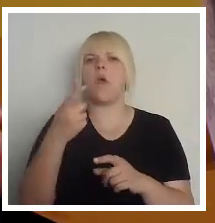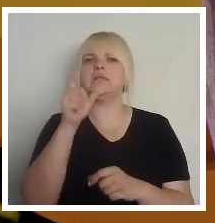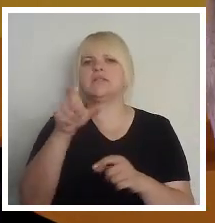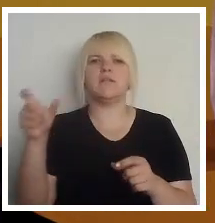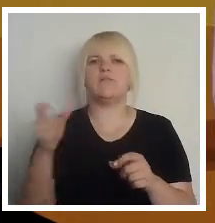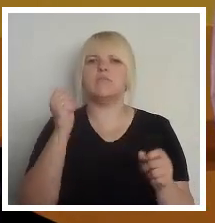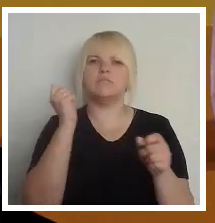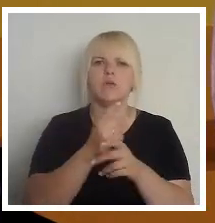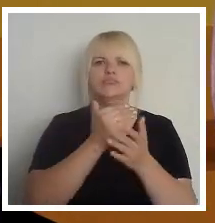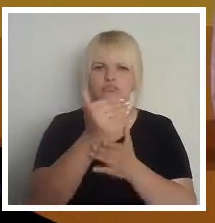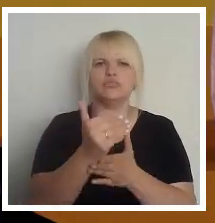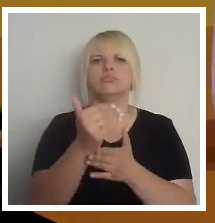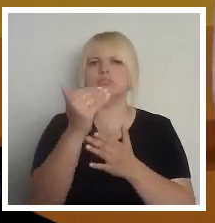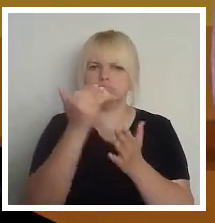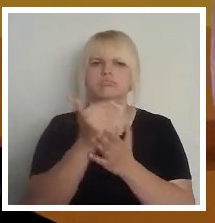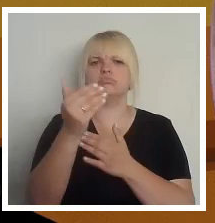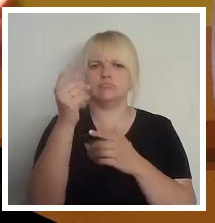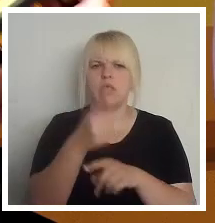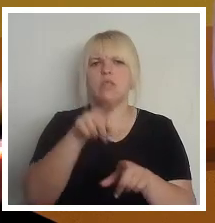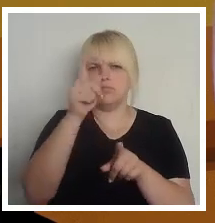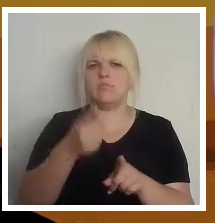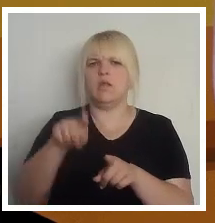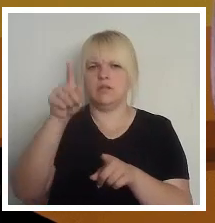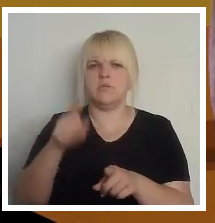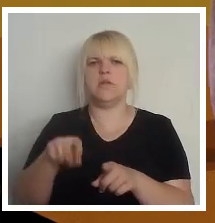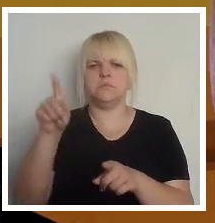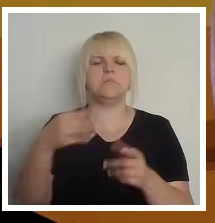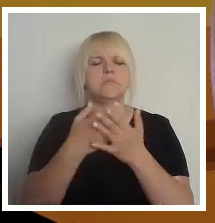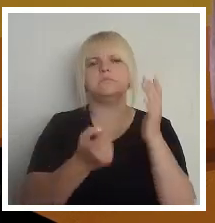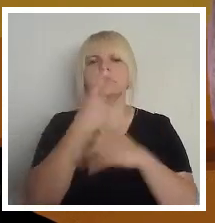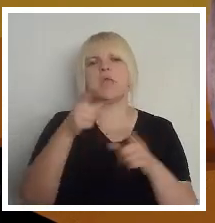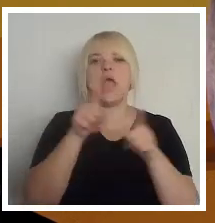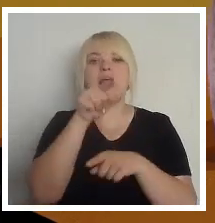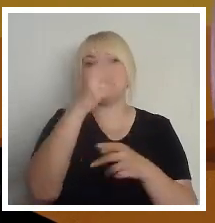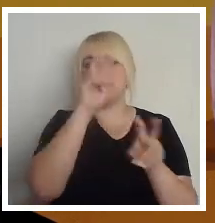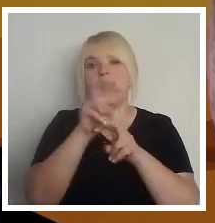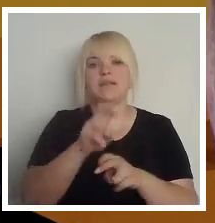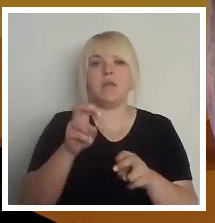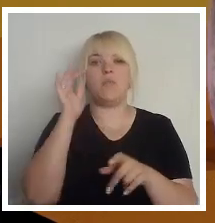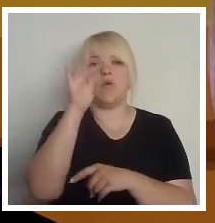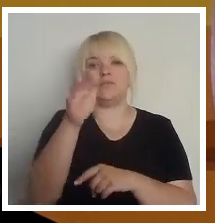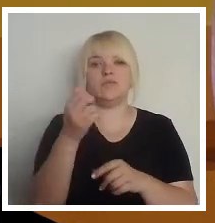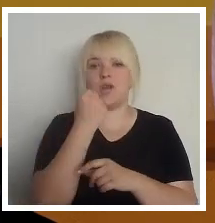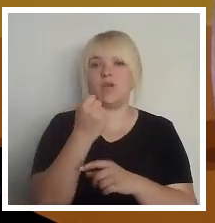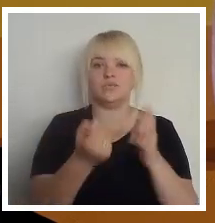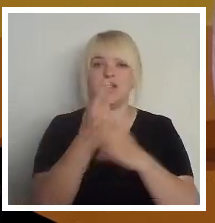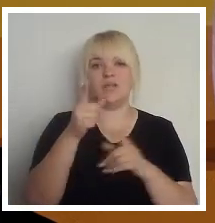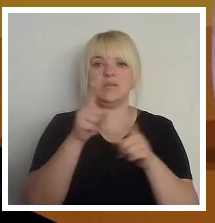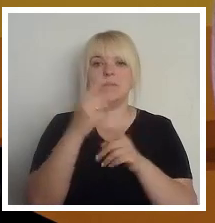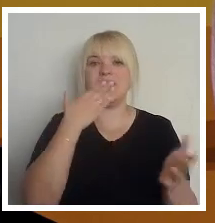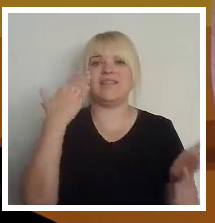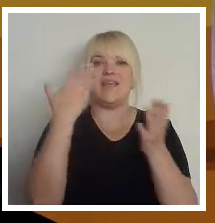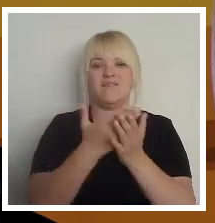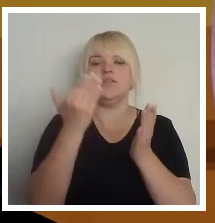abonēt konkrētu saturu, un tas, nu, kas atklājas tajā pašā pētījumā, ka potenciālus draudus rada, tad piedāvāta